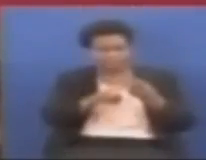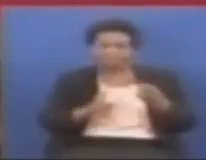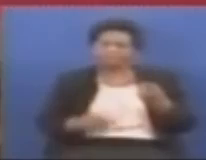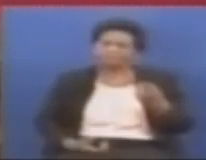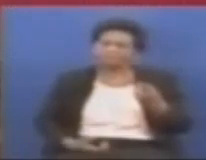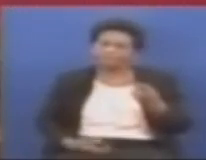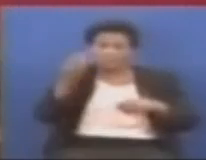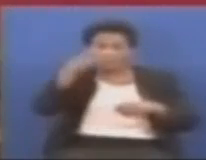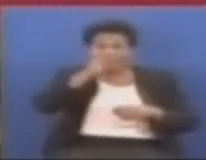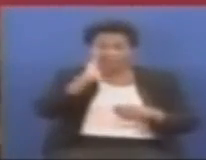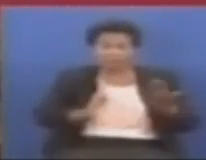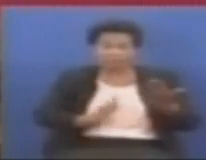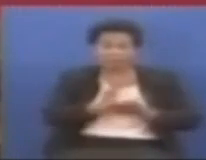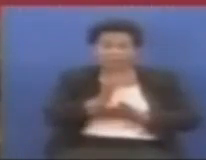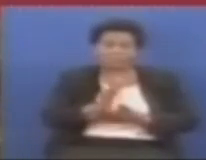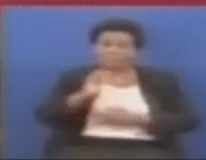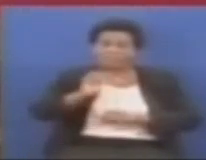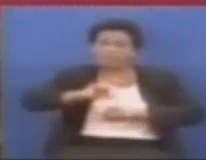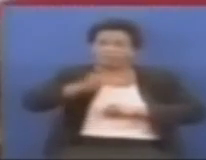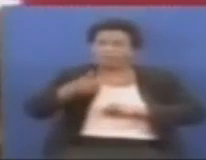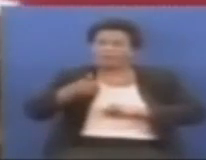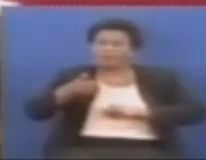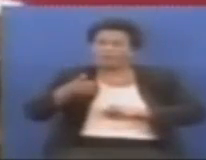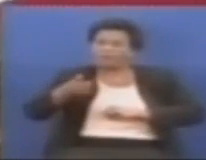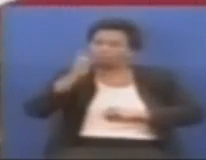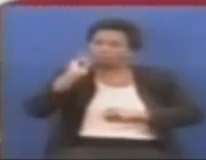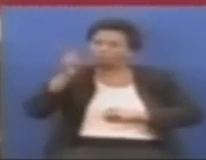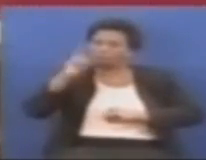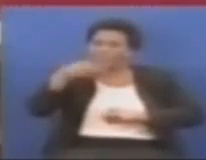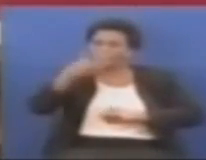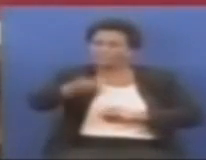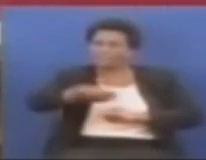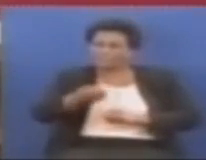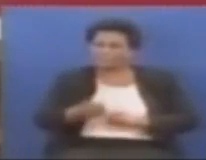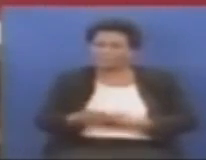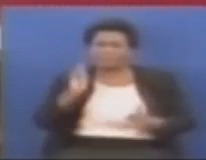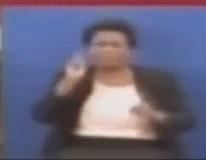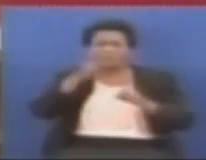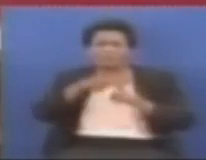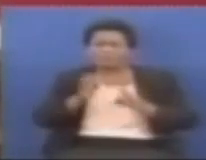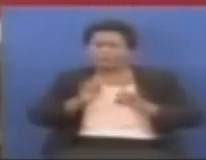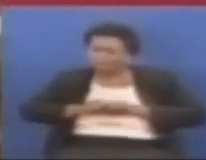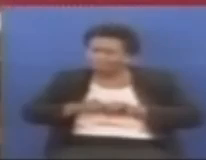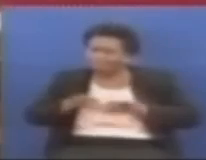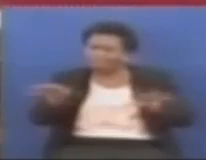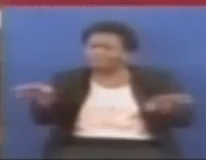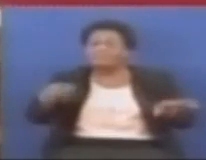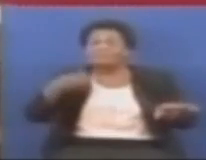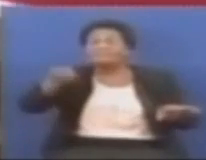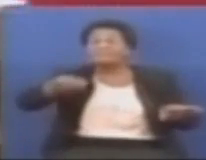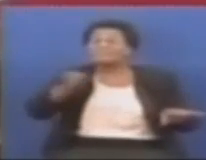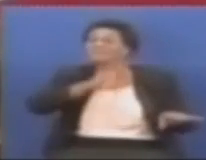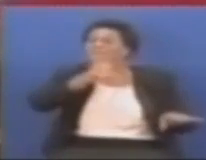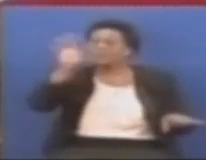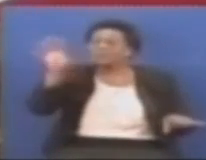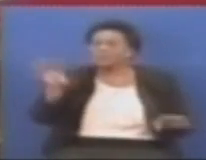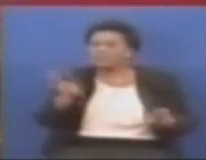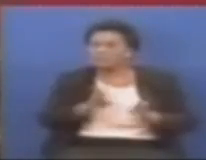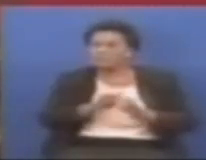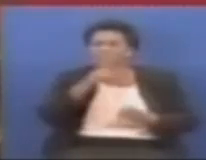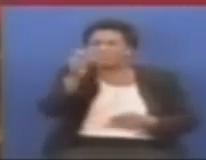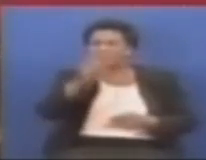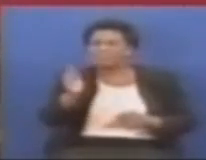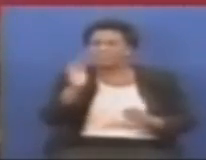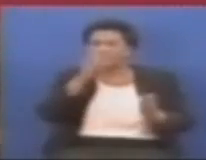akisema wamesababisha shughuli za uvuvi na shughuli za matumizi ya maji ya kawaida ya mto Ruvuma kushindikana. Lakini